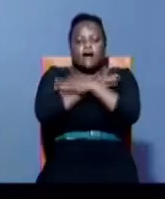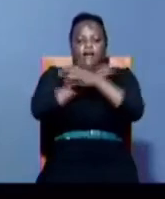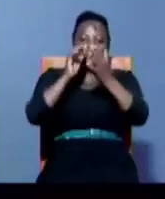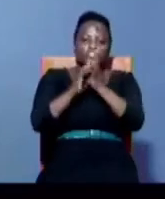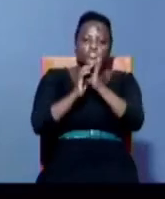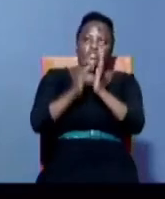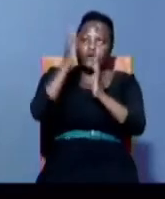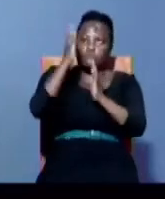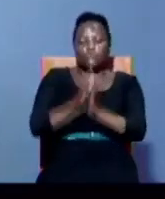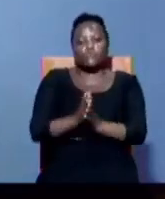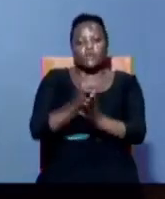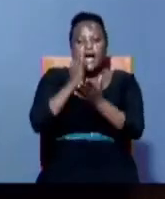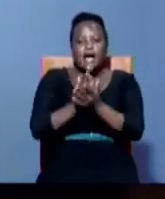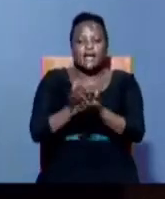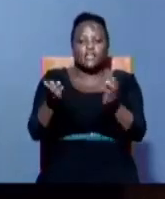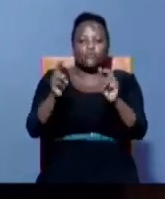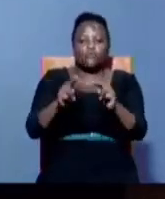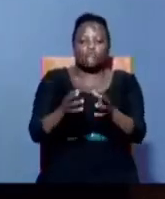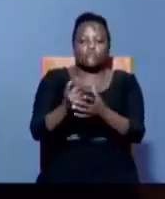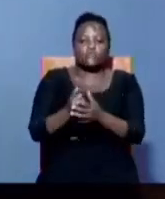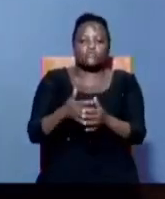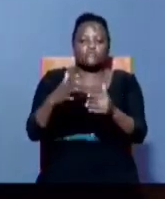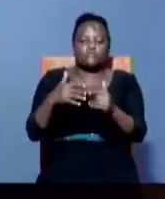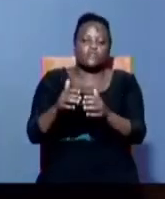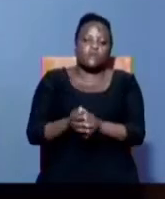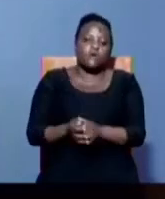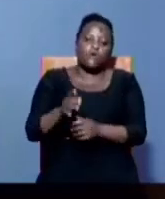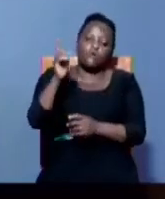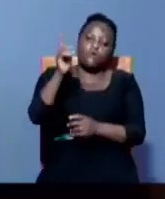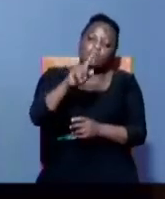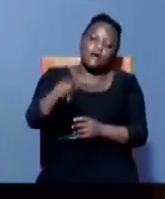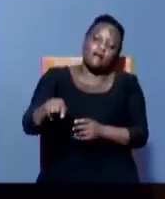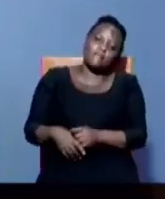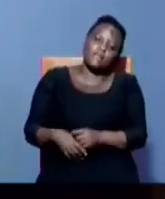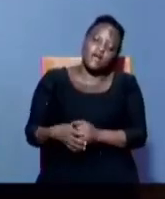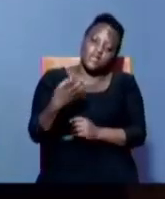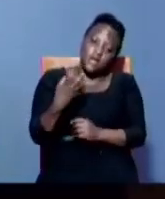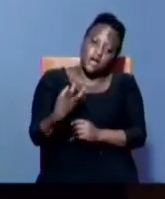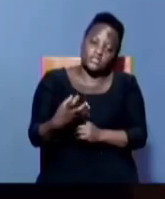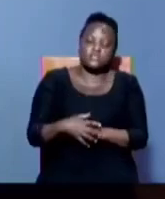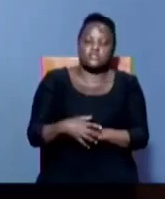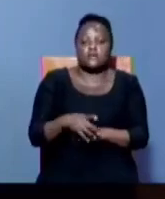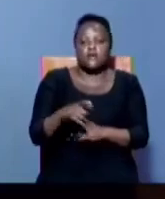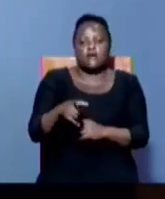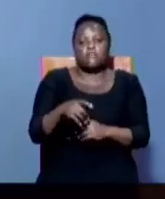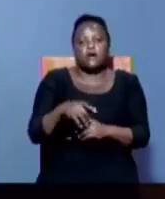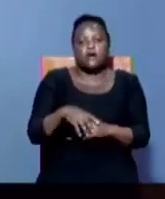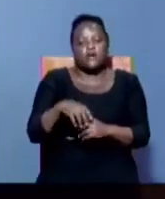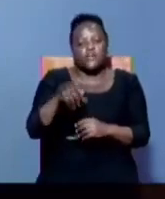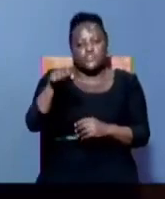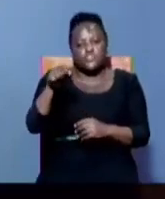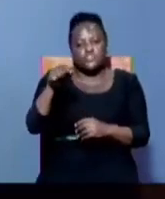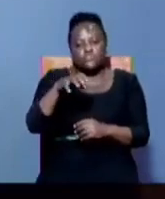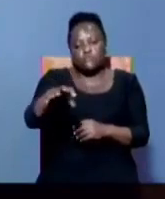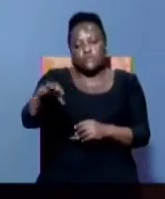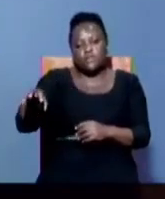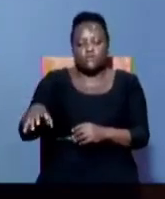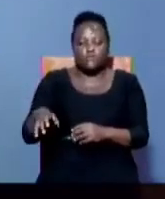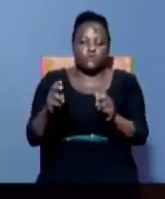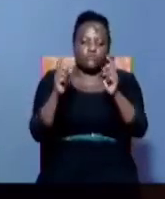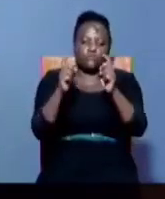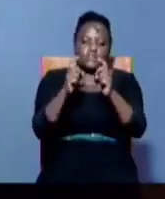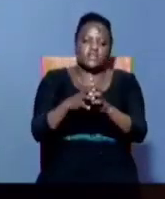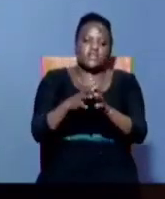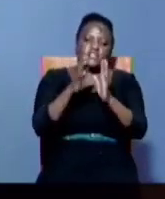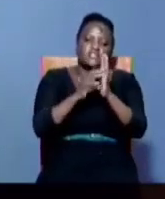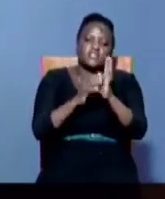ili haki na hukumu viweze kufanywa kwa mdhambi aliyeasi. Hapa ndipo mahali pa kukutania sheria na